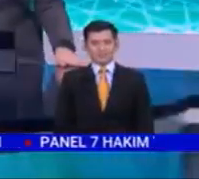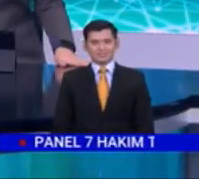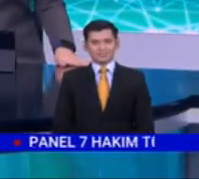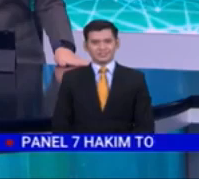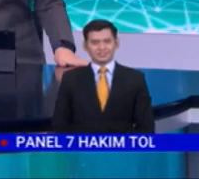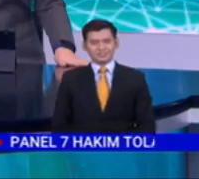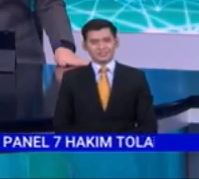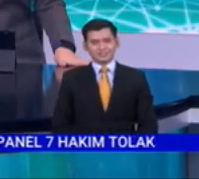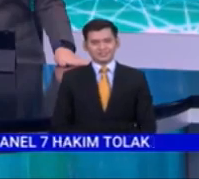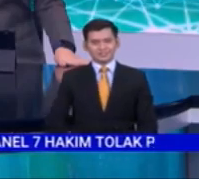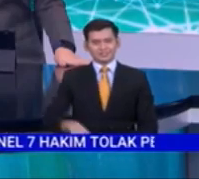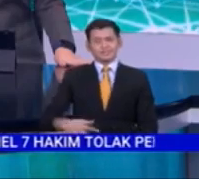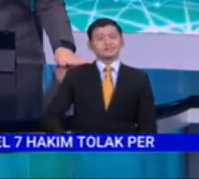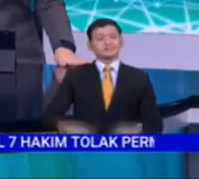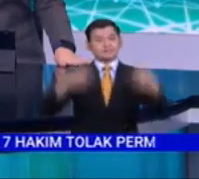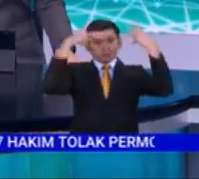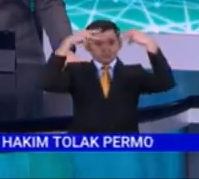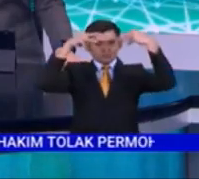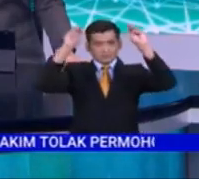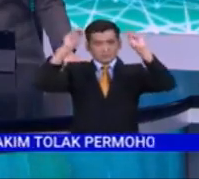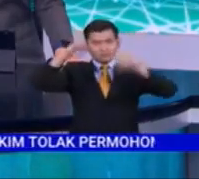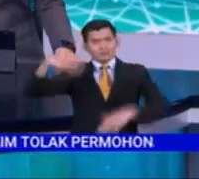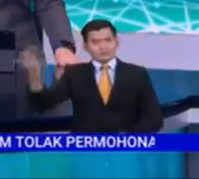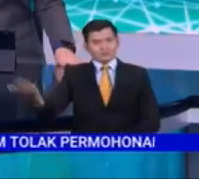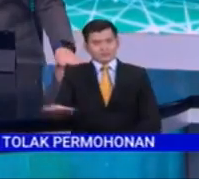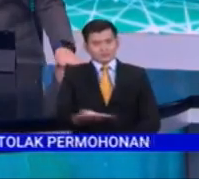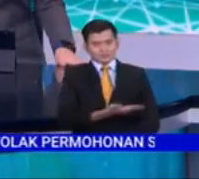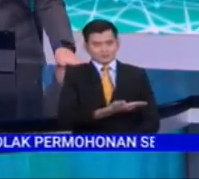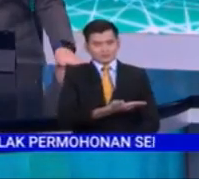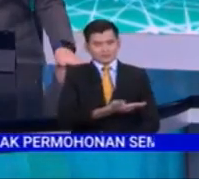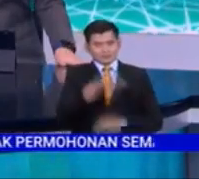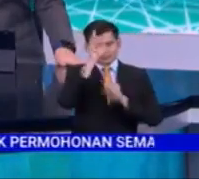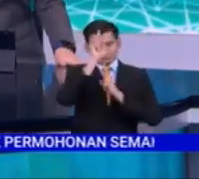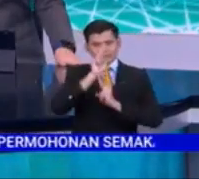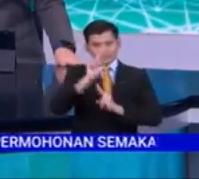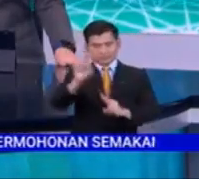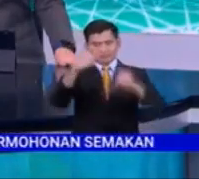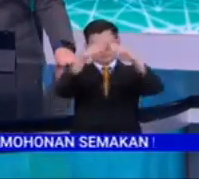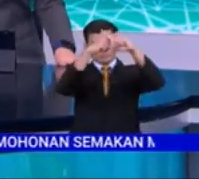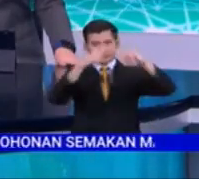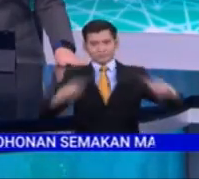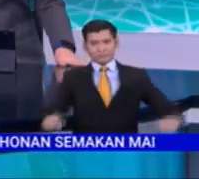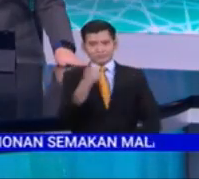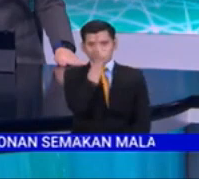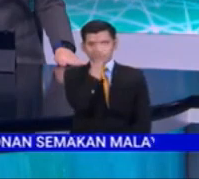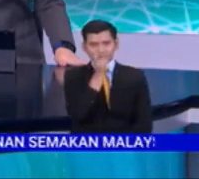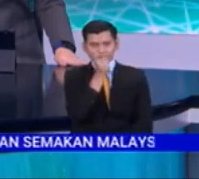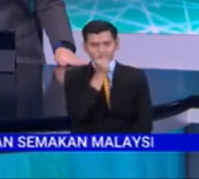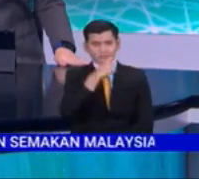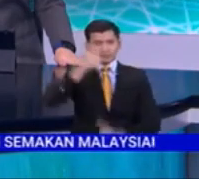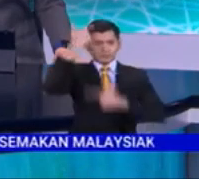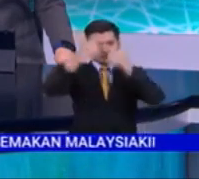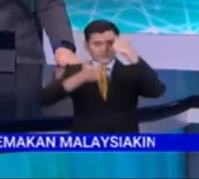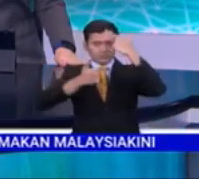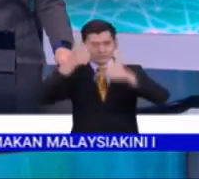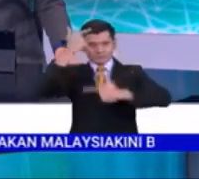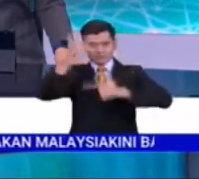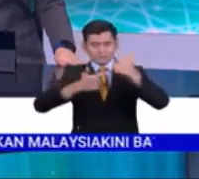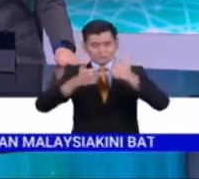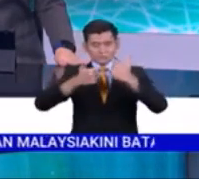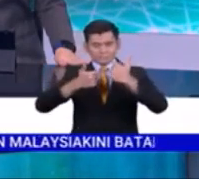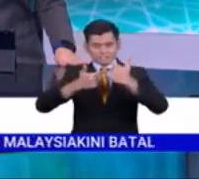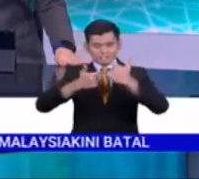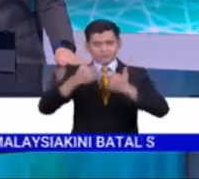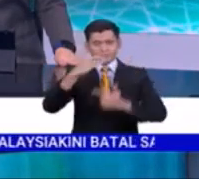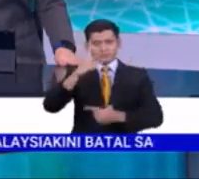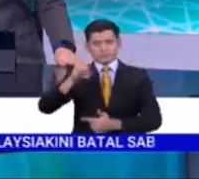Baik, terdahulu Perdana Menteri diberi sambutan rasmi di Amiri Diwan Qatar. Beliau yang kini dalam lawatan rasmi ke Doha tiba pada